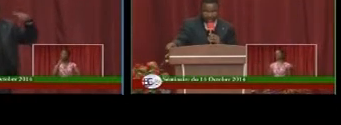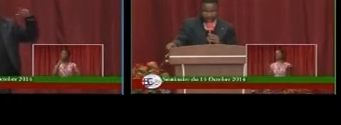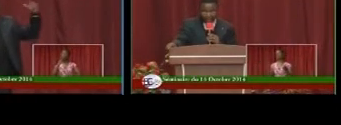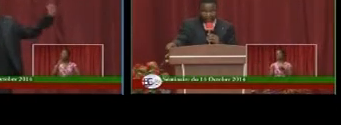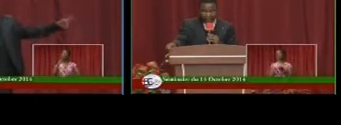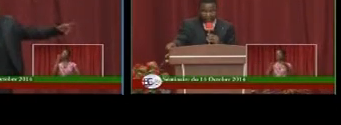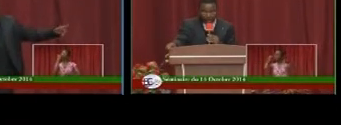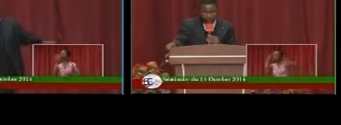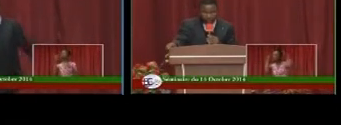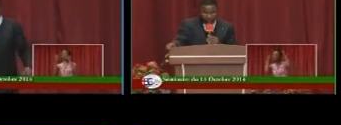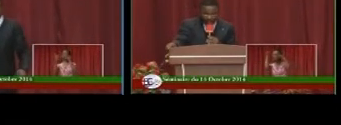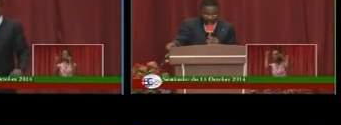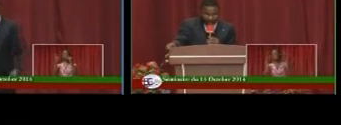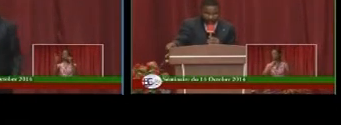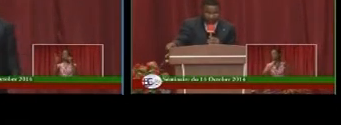tiède, je te